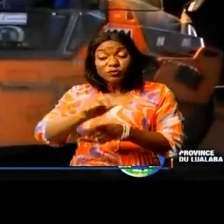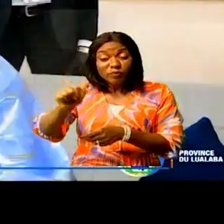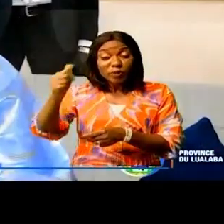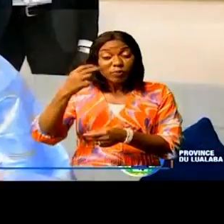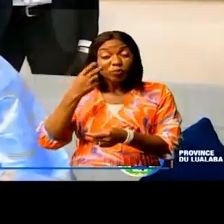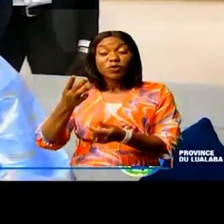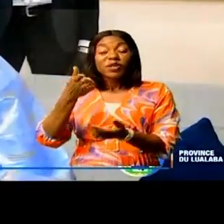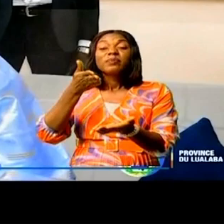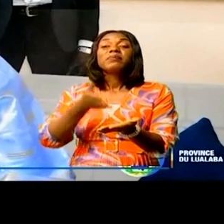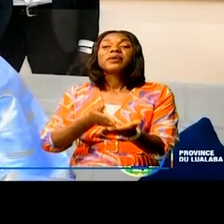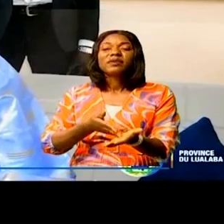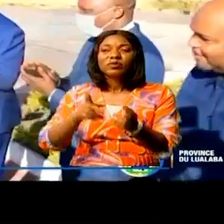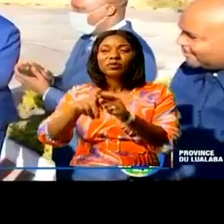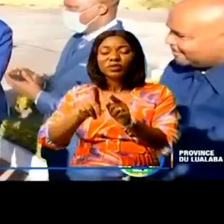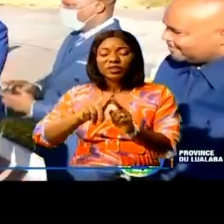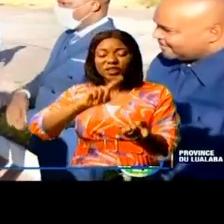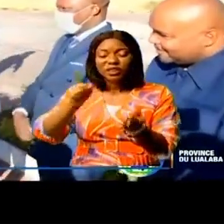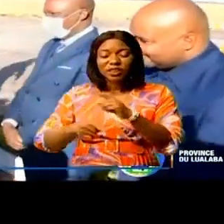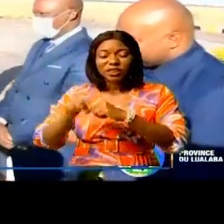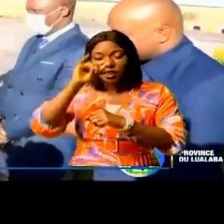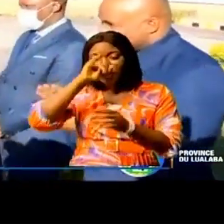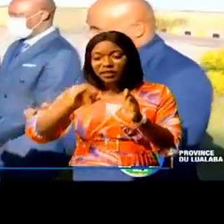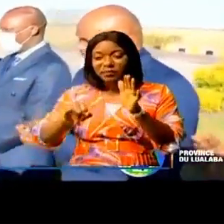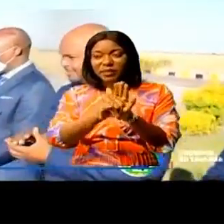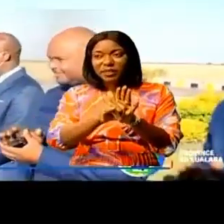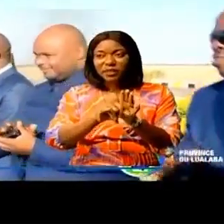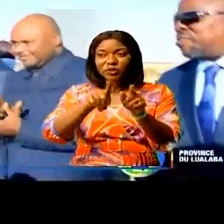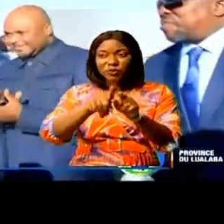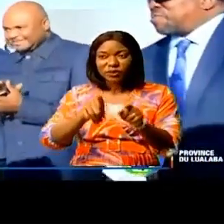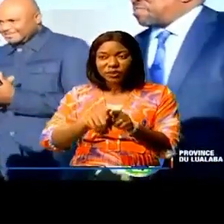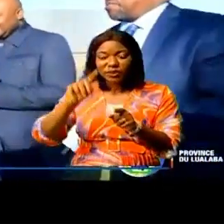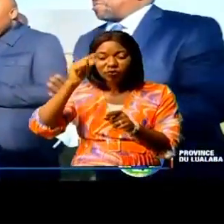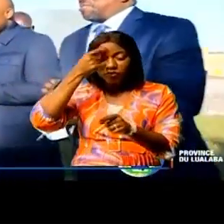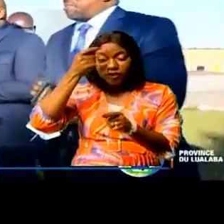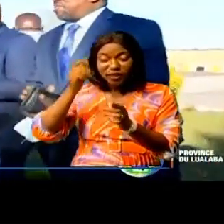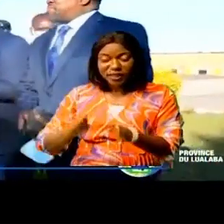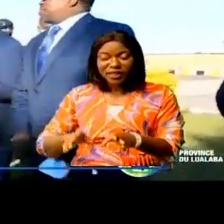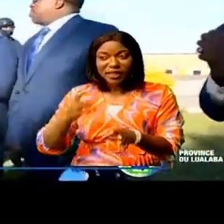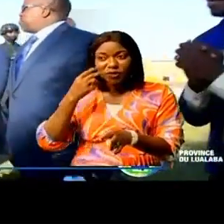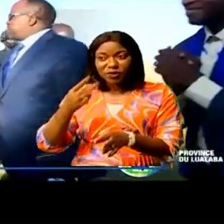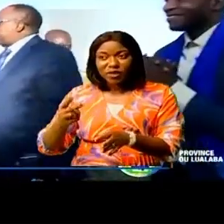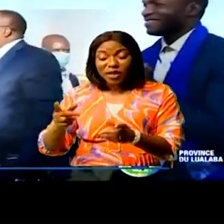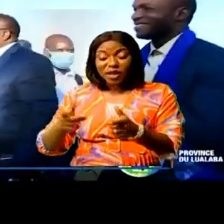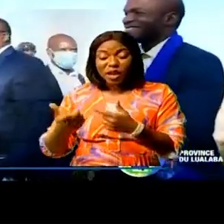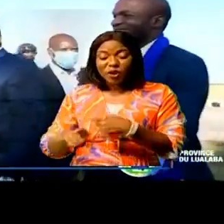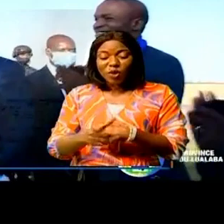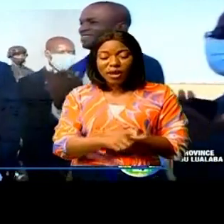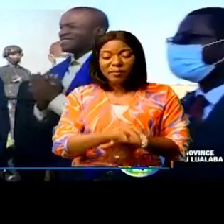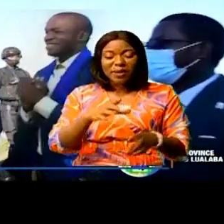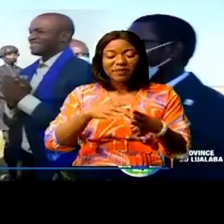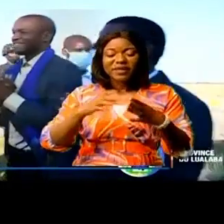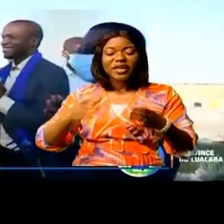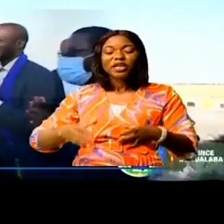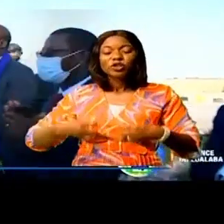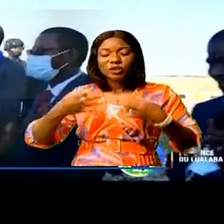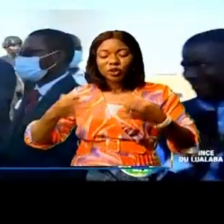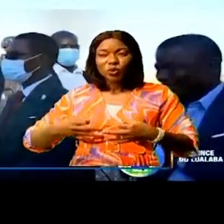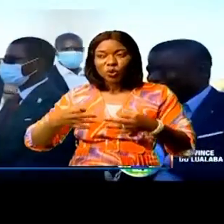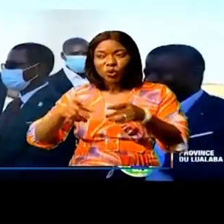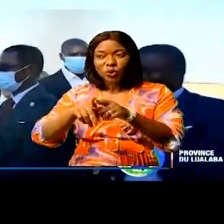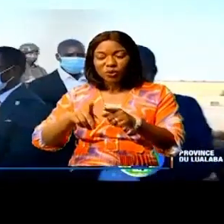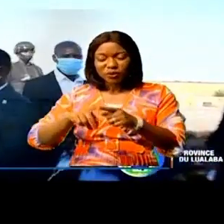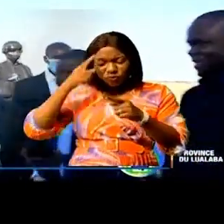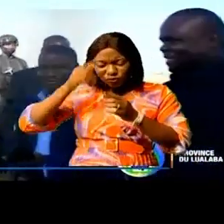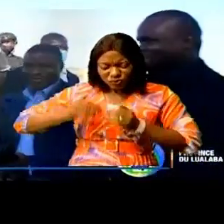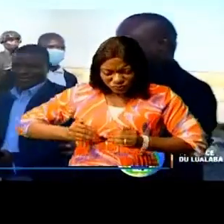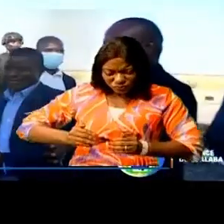pour le changement de l'image. Tout requinqué, Masuka Saini Fifi retrouve son Lualaba avec une détermination renouvelée pour